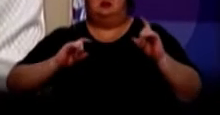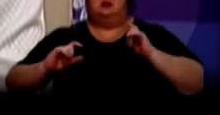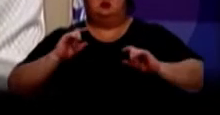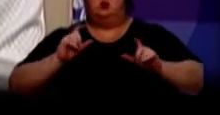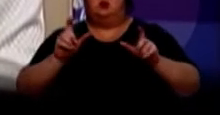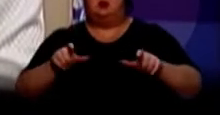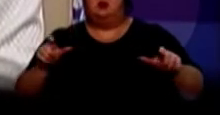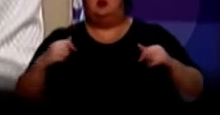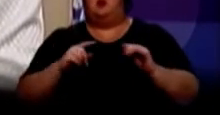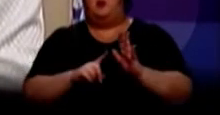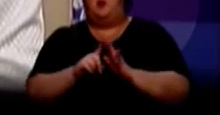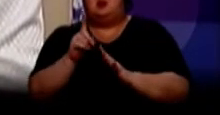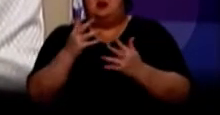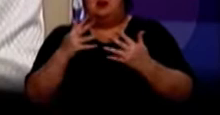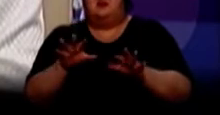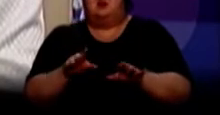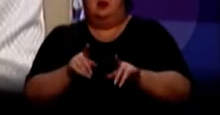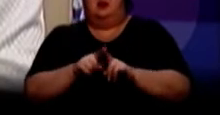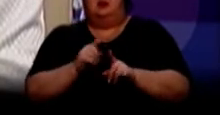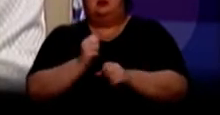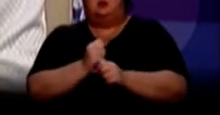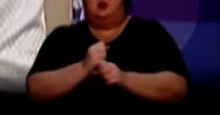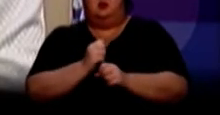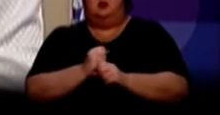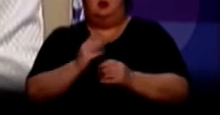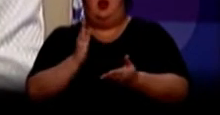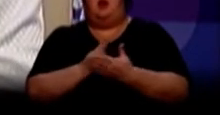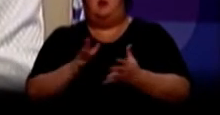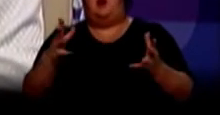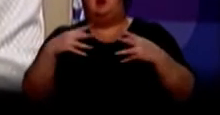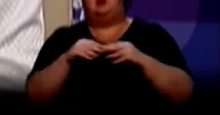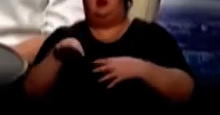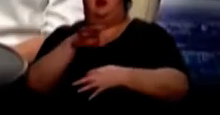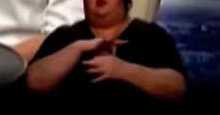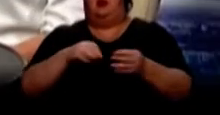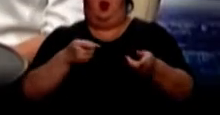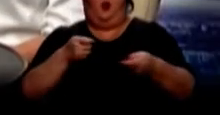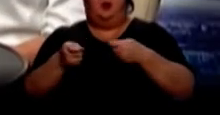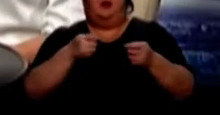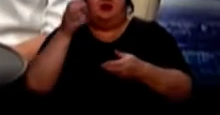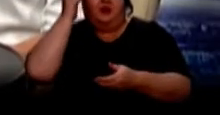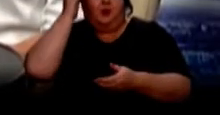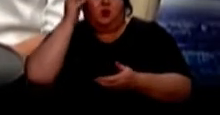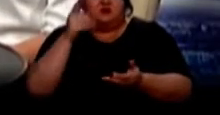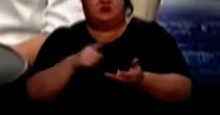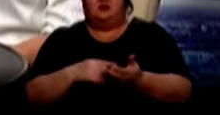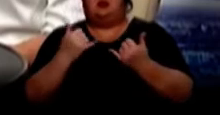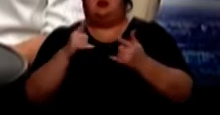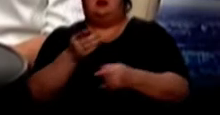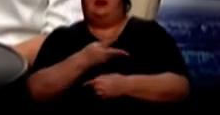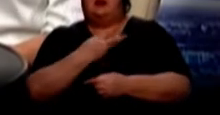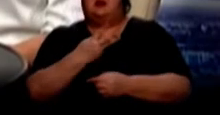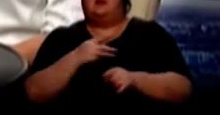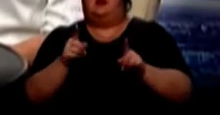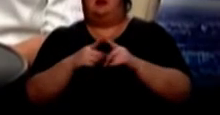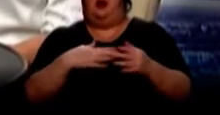ми це вже почали так само робити. Маємо спільний проєкт із управлінням освіти. І зараз це ініціатива все ж таки